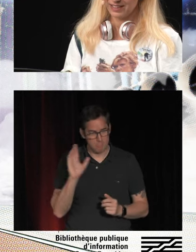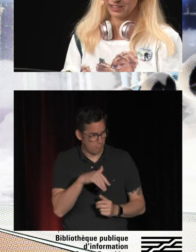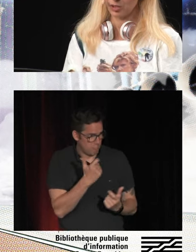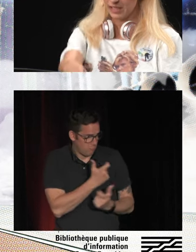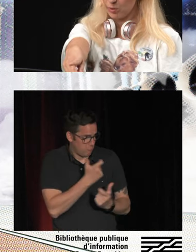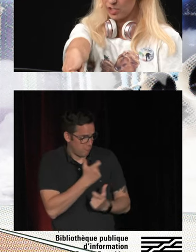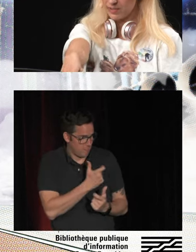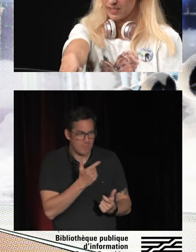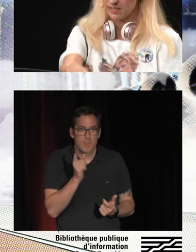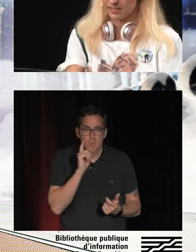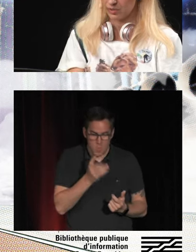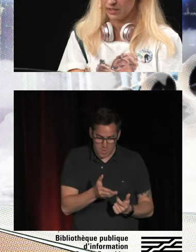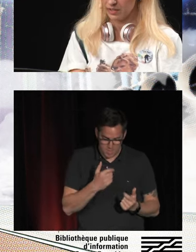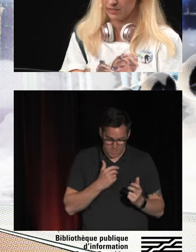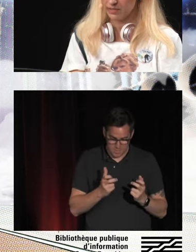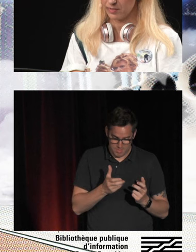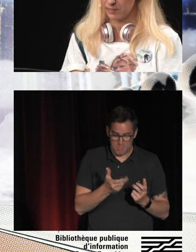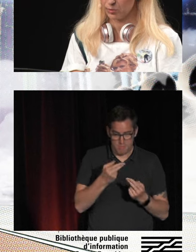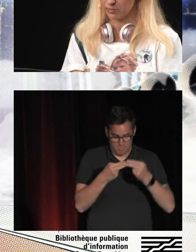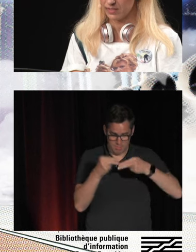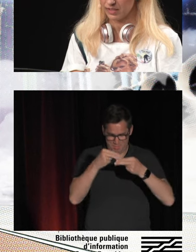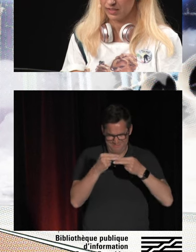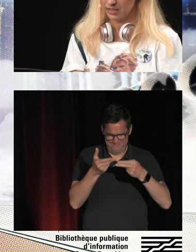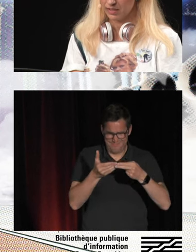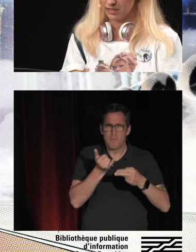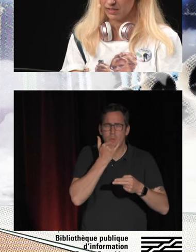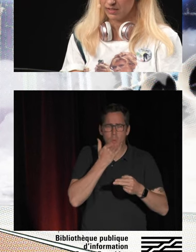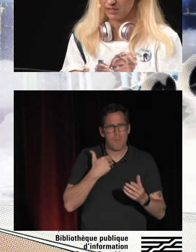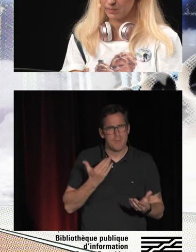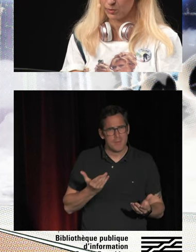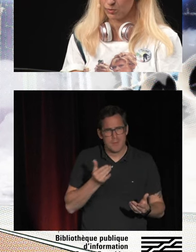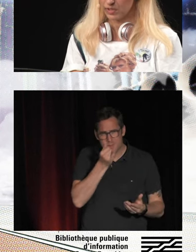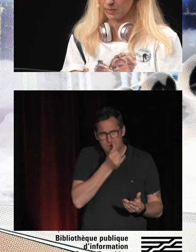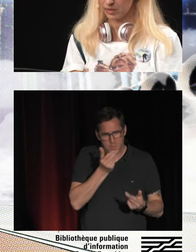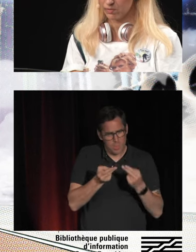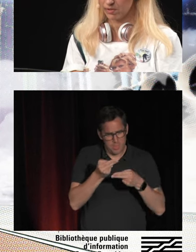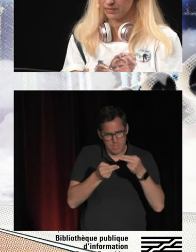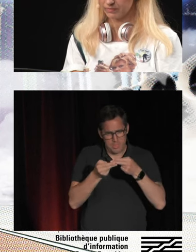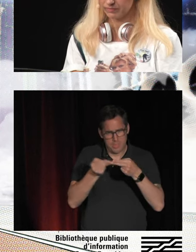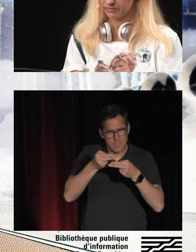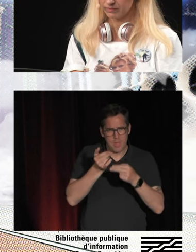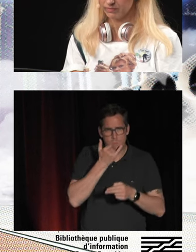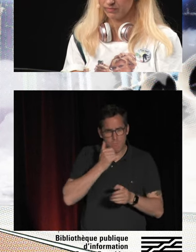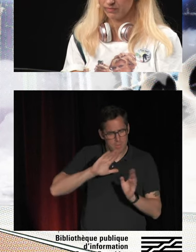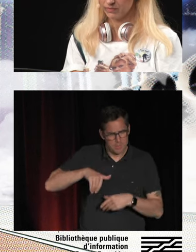Oui. Non, non, mais là, pourquoi j'ai fait ça ? Ça, c'était une erreur. Il fallait pas du tout faire ça. C'était pas du tout ce qui était prévu.